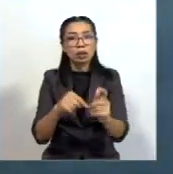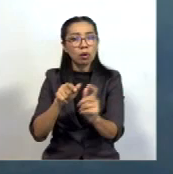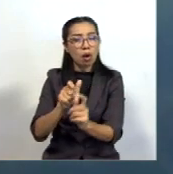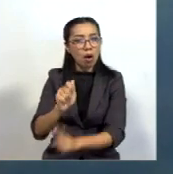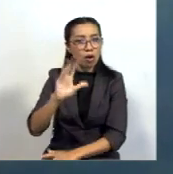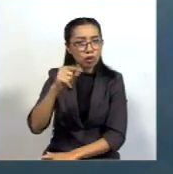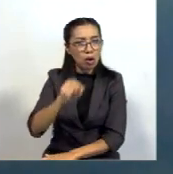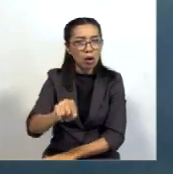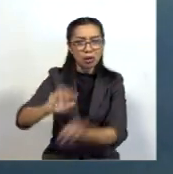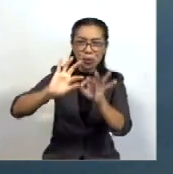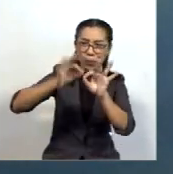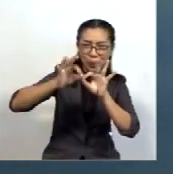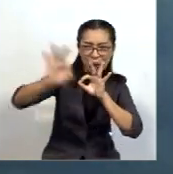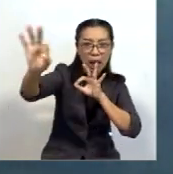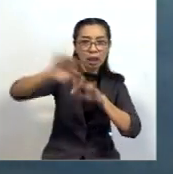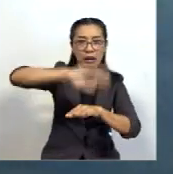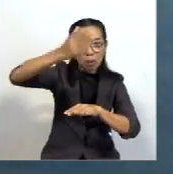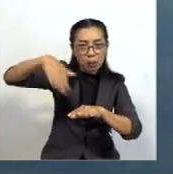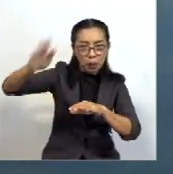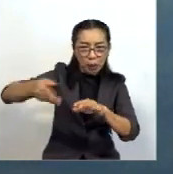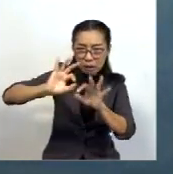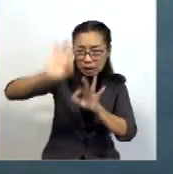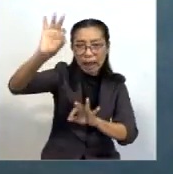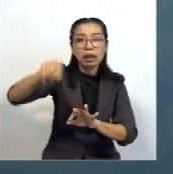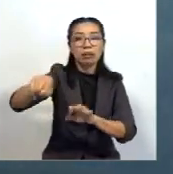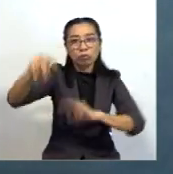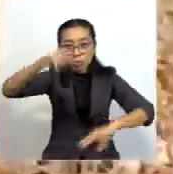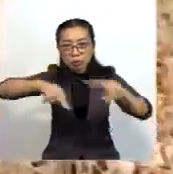ขตทุรกันดารและลาดชันให้มากขึ้นค่ะ